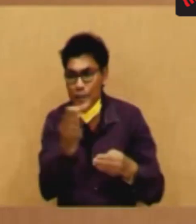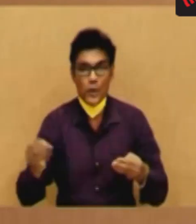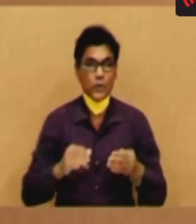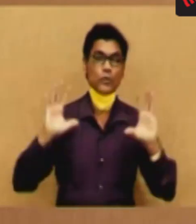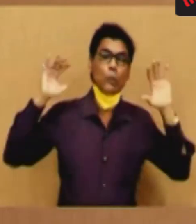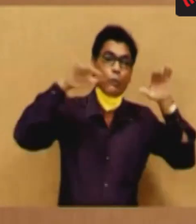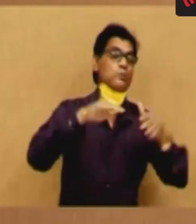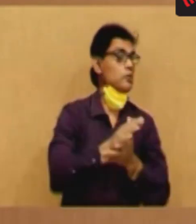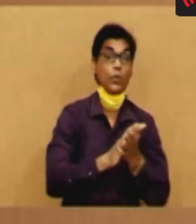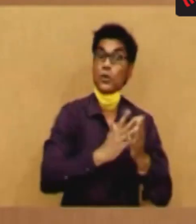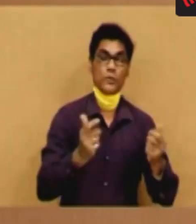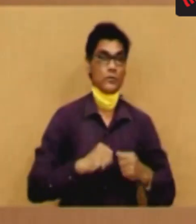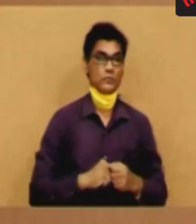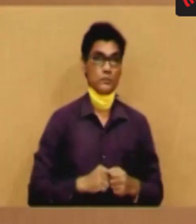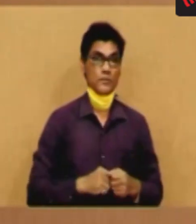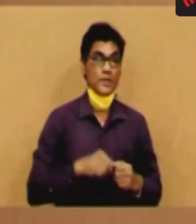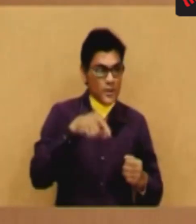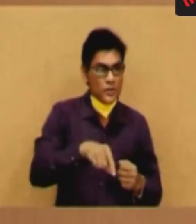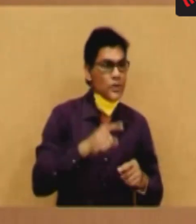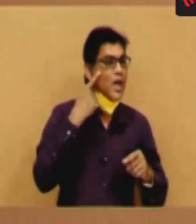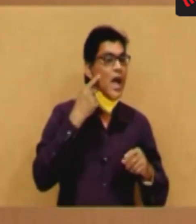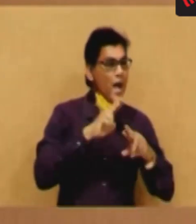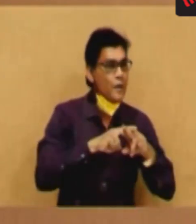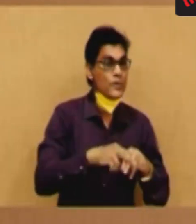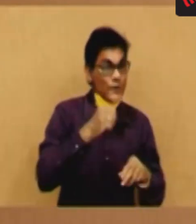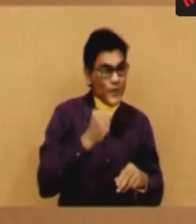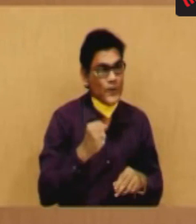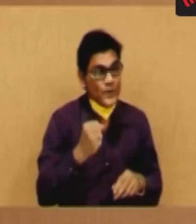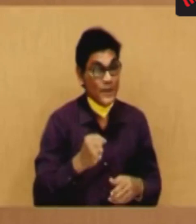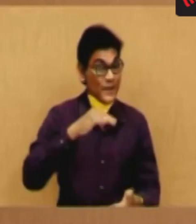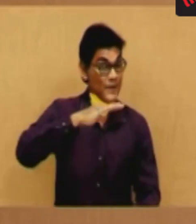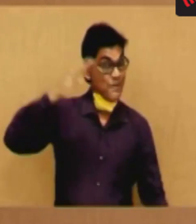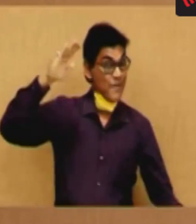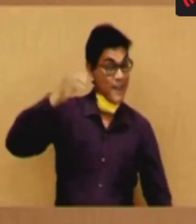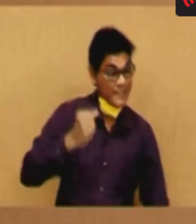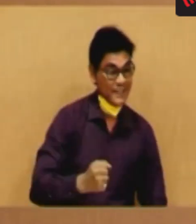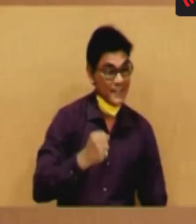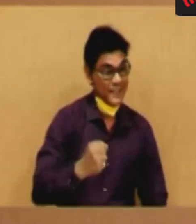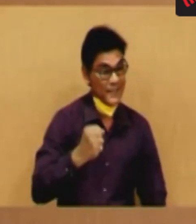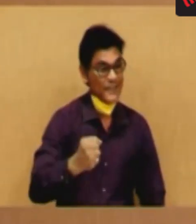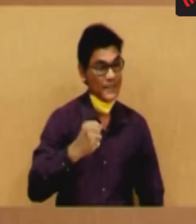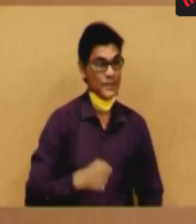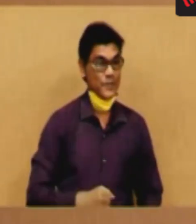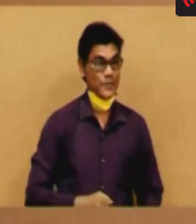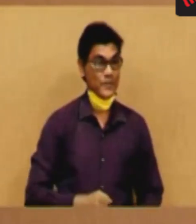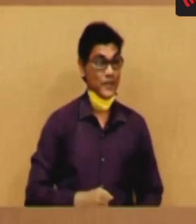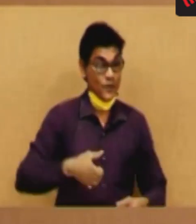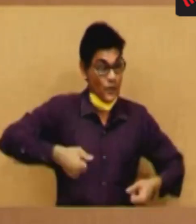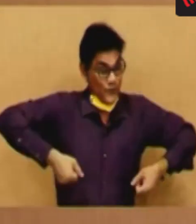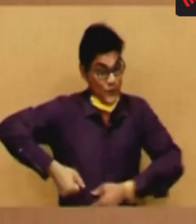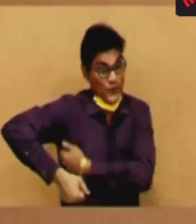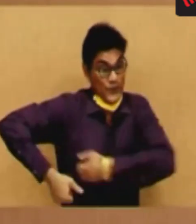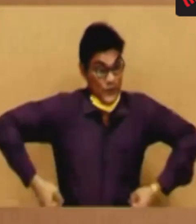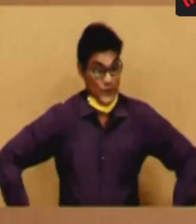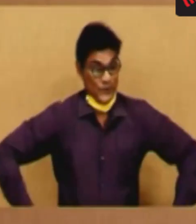ଗହଳି କରିବା ନାହିଁ। ଯଦି ସେମାନେ ଗୋଟିଏ ଆଶାବାଡ଼ି ବ୍ୟବହାର କରୁଛନ୍ତି ଯେଉଁଟାକୁ ଆମେ ଇଂଲିଶରେ କହୁଛୁ କ୍ରଚ୍